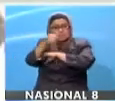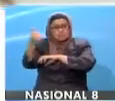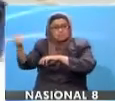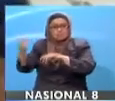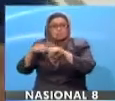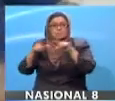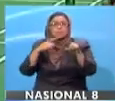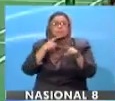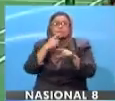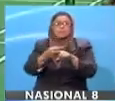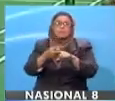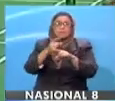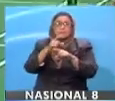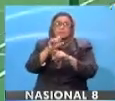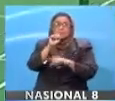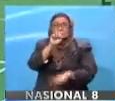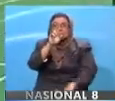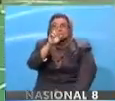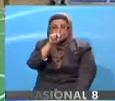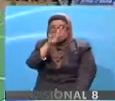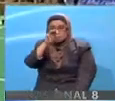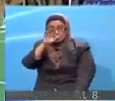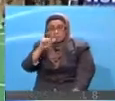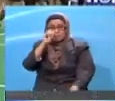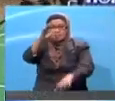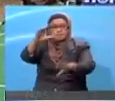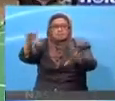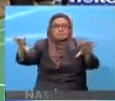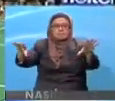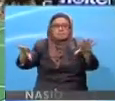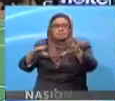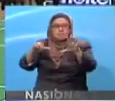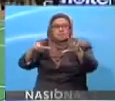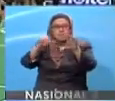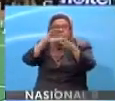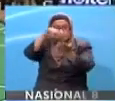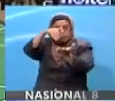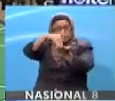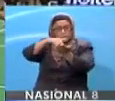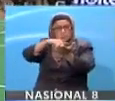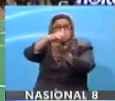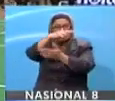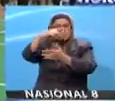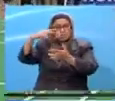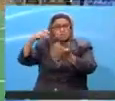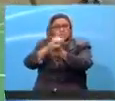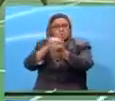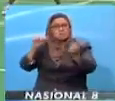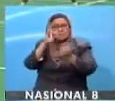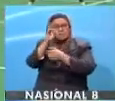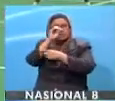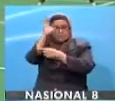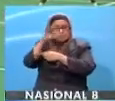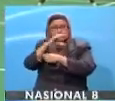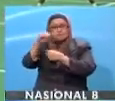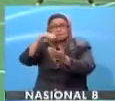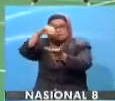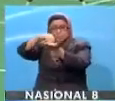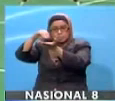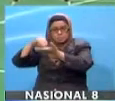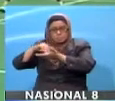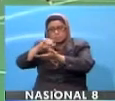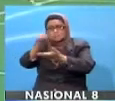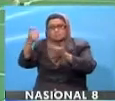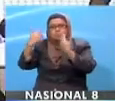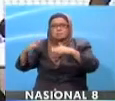Malaysia 2017 senang giat dilakukan. Pusat akuatik baru telah siap 70%, manakala beberapa venue lain juga sedang dalam